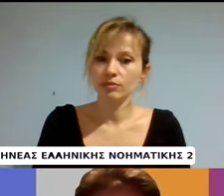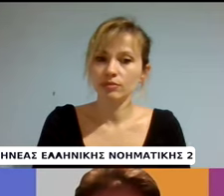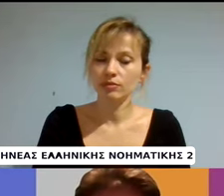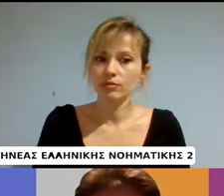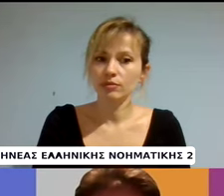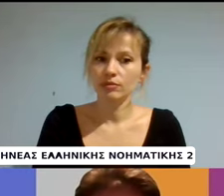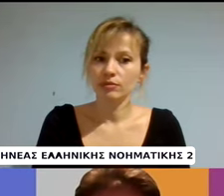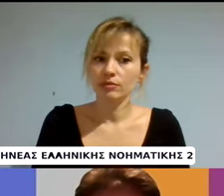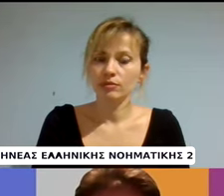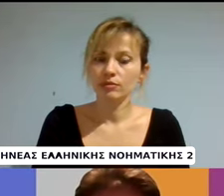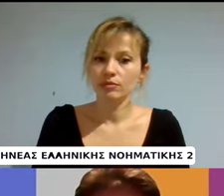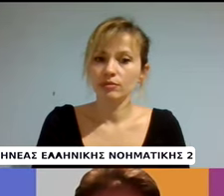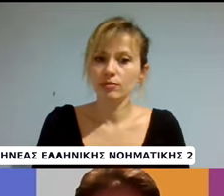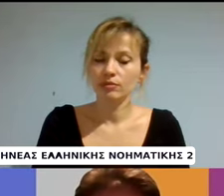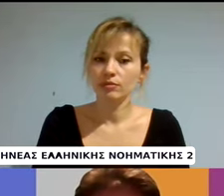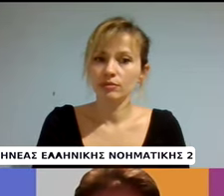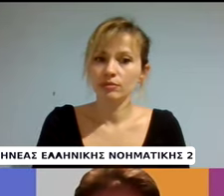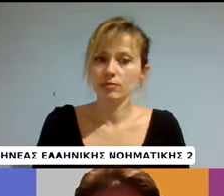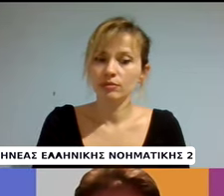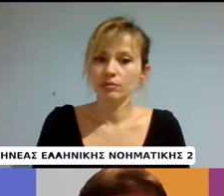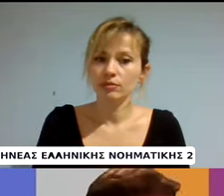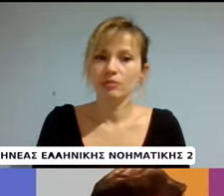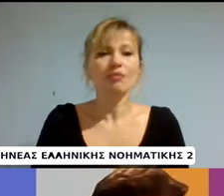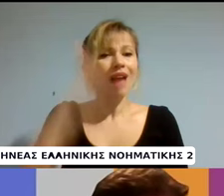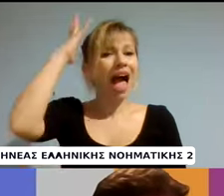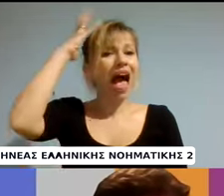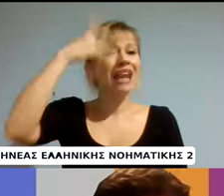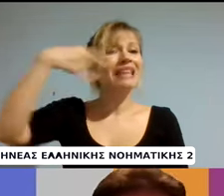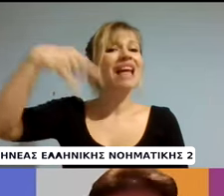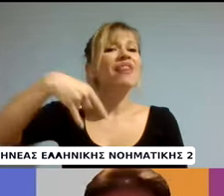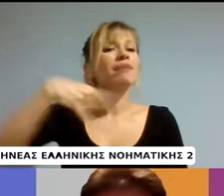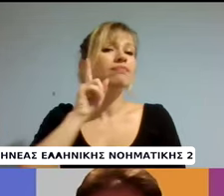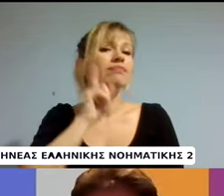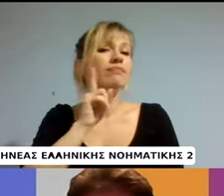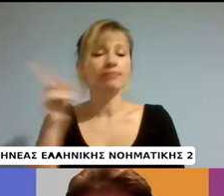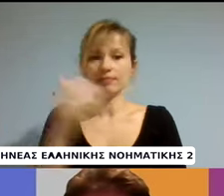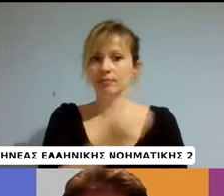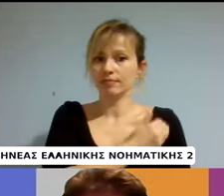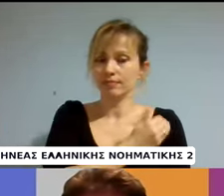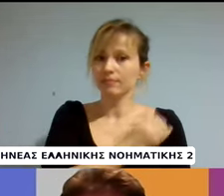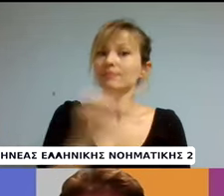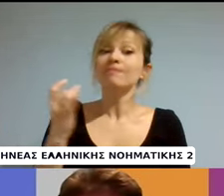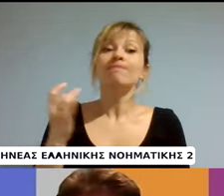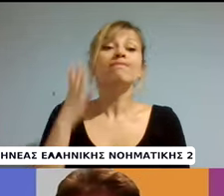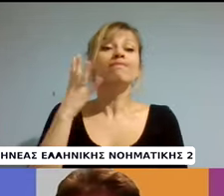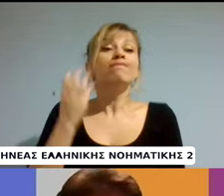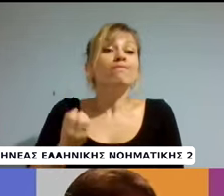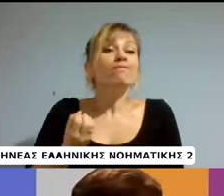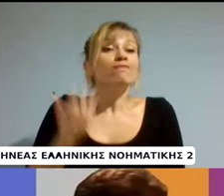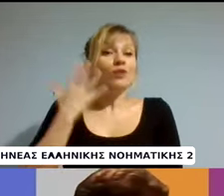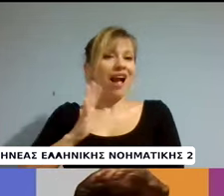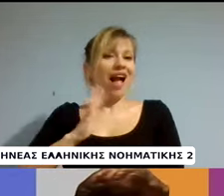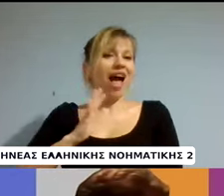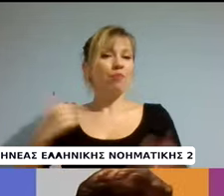Λοιπόν, ρωτάει η κυρία Αλεξάνδρα Παναγιωτίδη αν κάποιος που προσπαθεί να ξεκινήσει να δουλεύει στον τομέα της